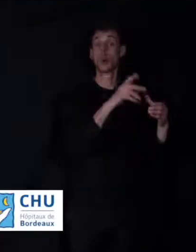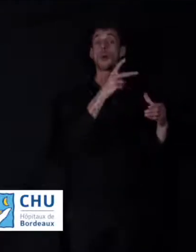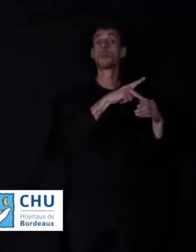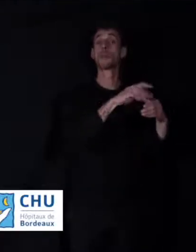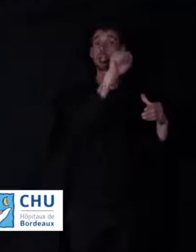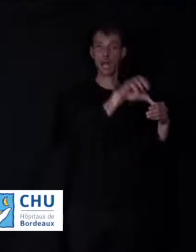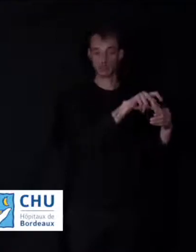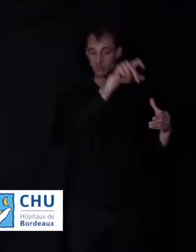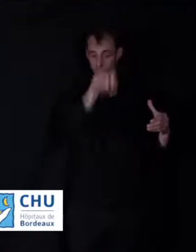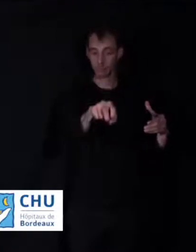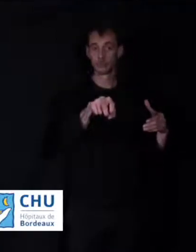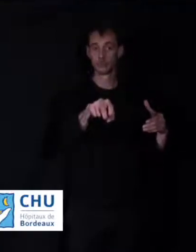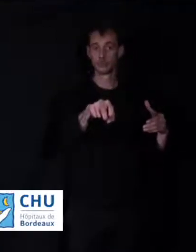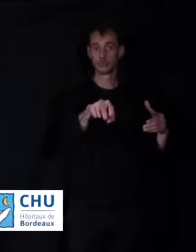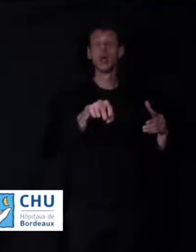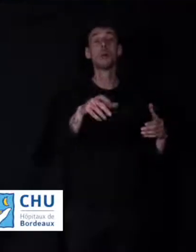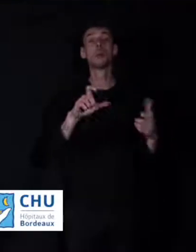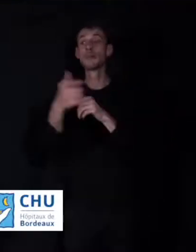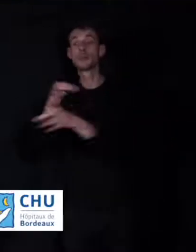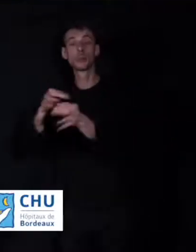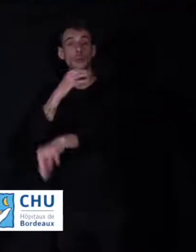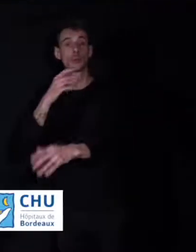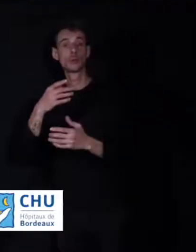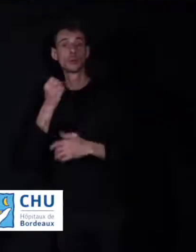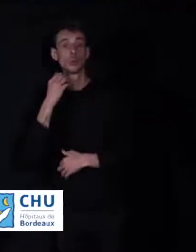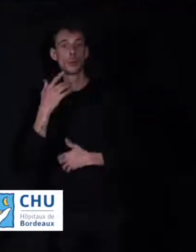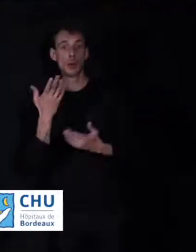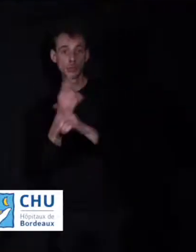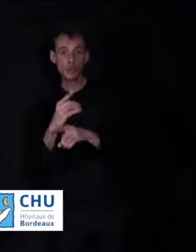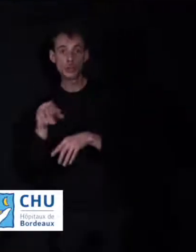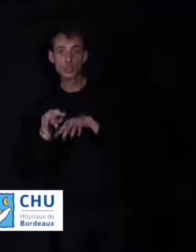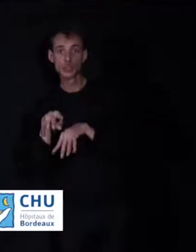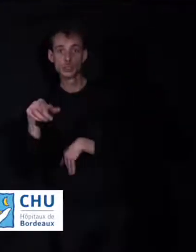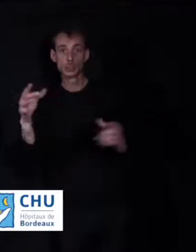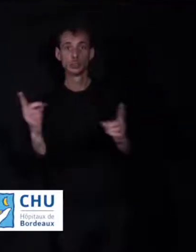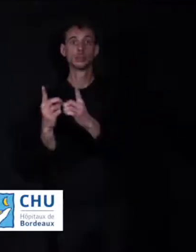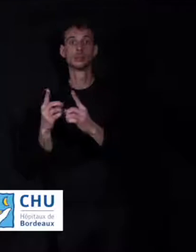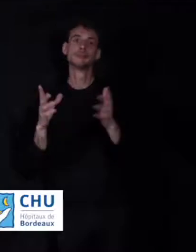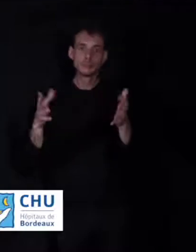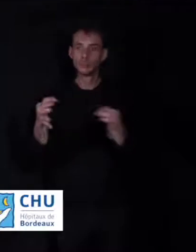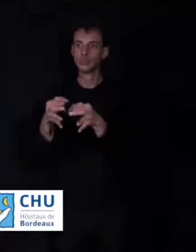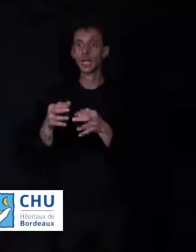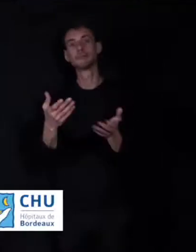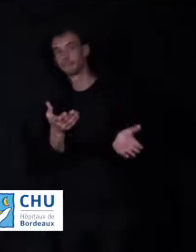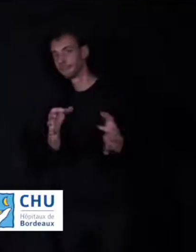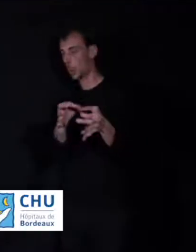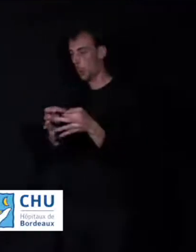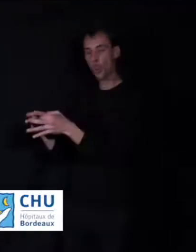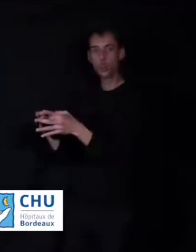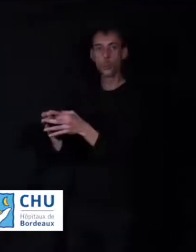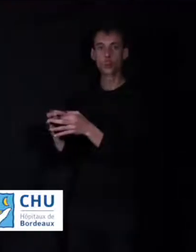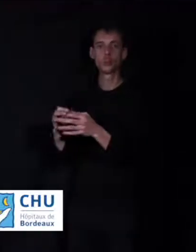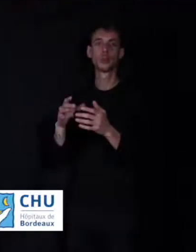qui vont les présenter à qui ? À d'autres cellules du système immunitaire, dont les fameux lymphocytes B, qui vont produire des